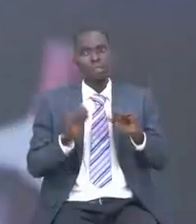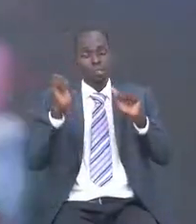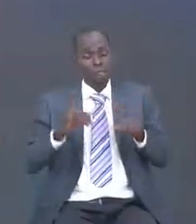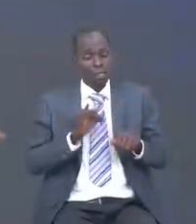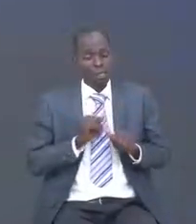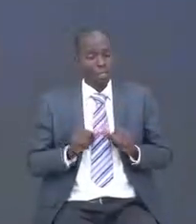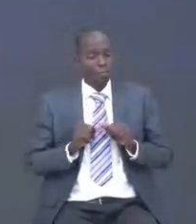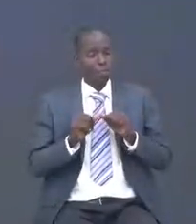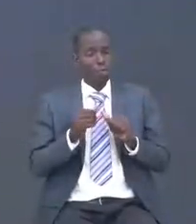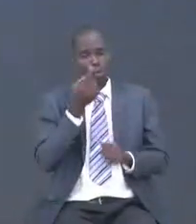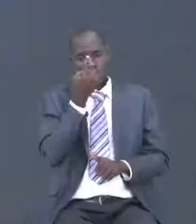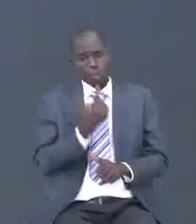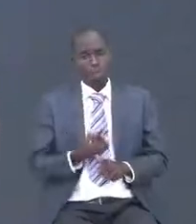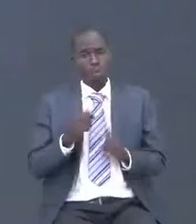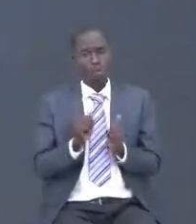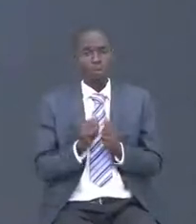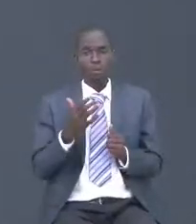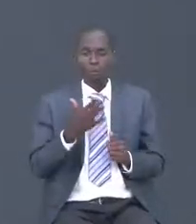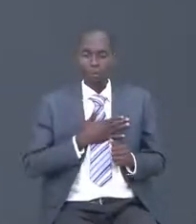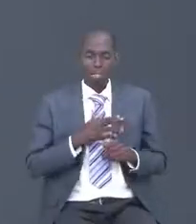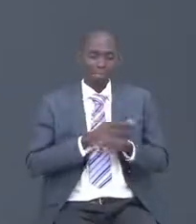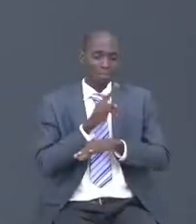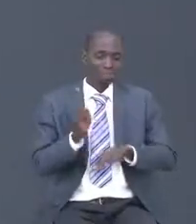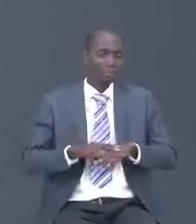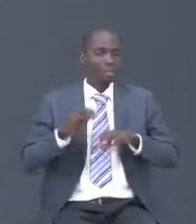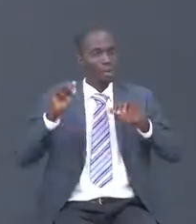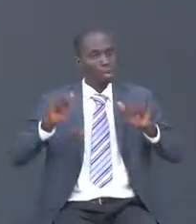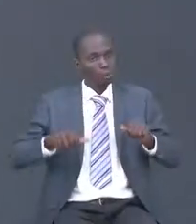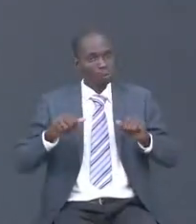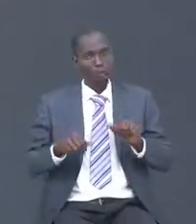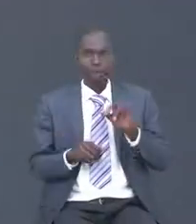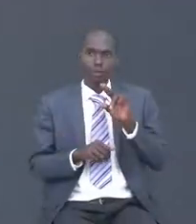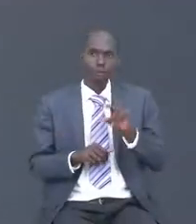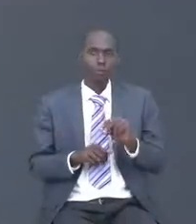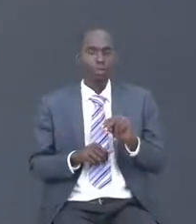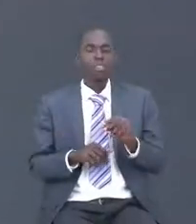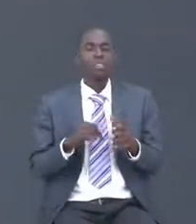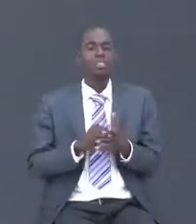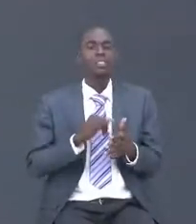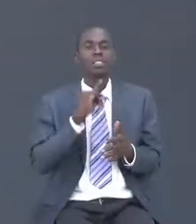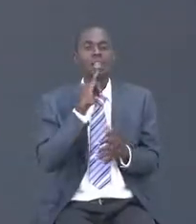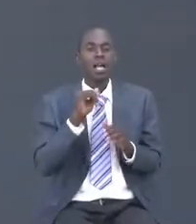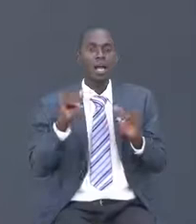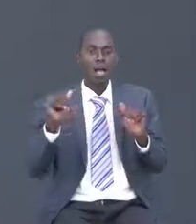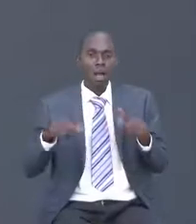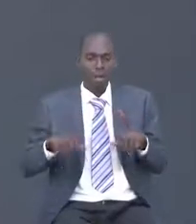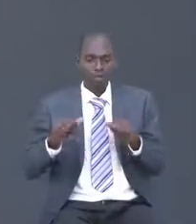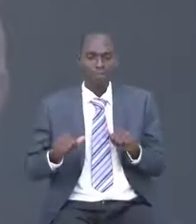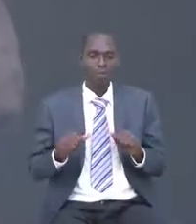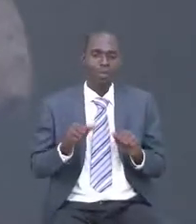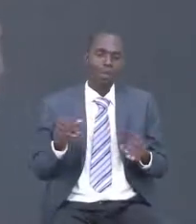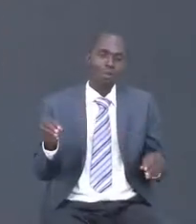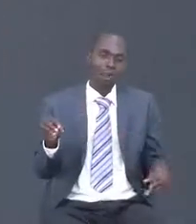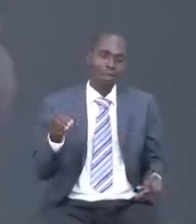Est-ce que je dois demeurer seulement avec ma capacité naturelle? Non. C'est la